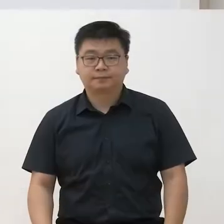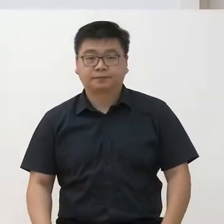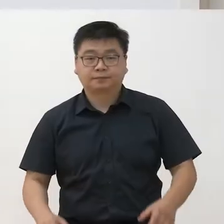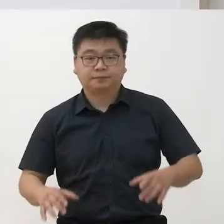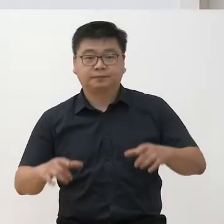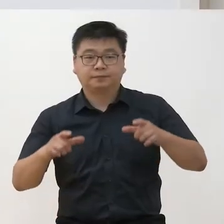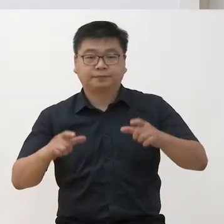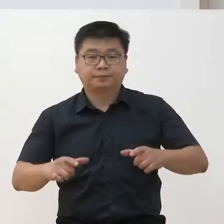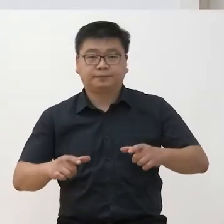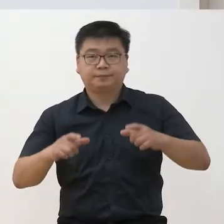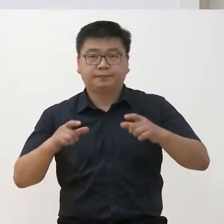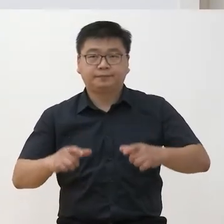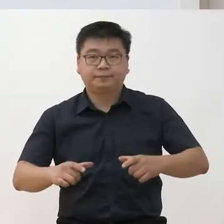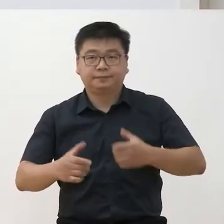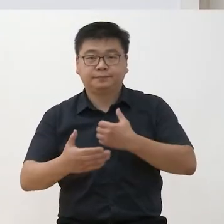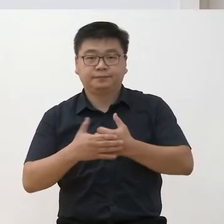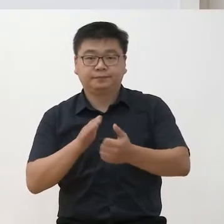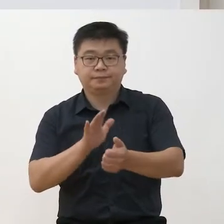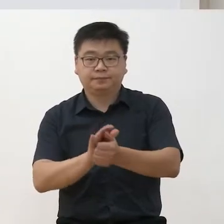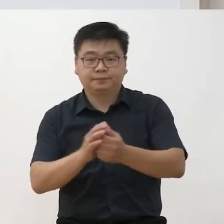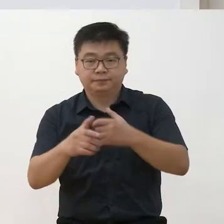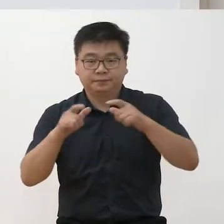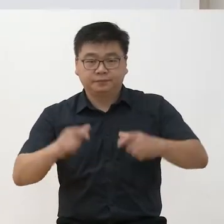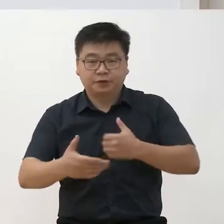지역협력부장 이한신입니다.